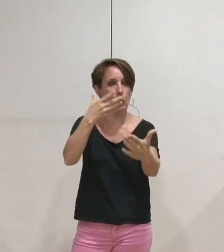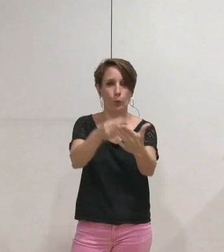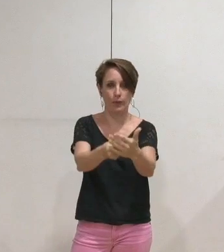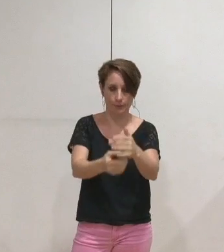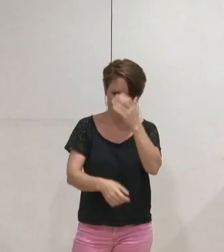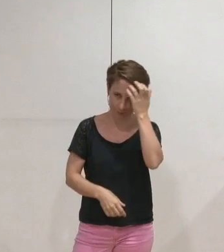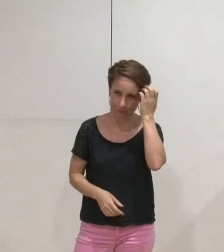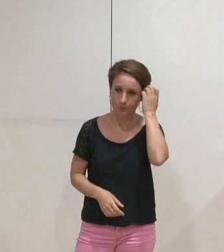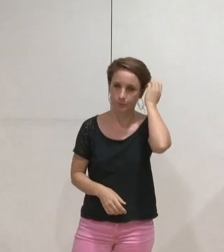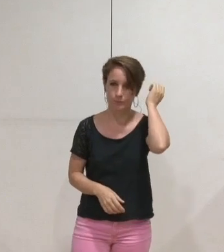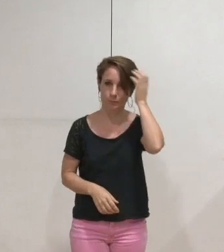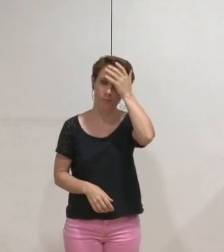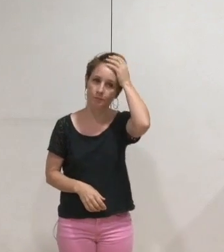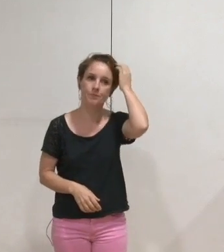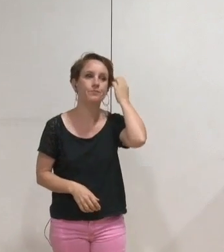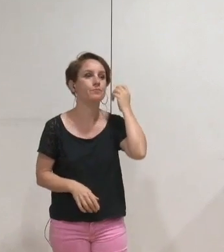une garantie